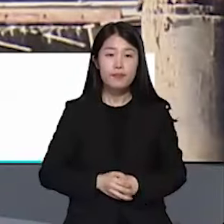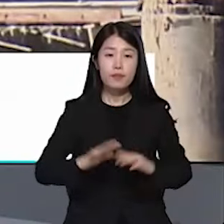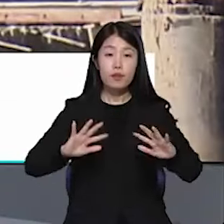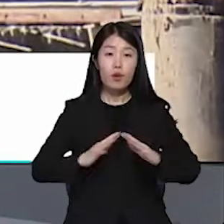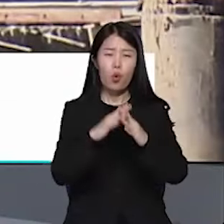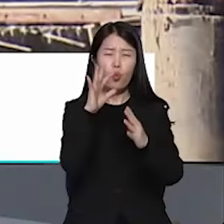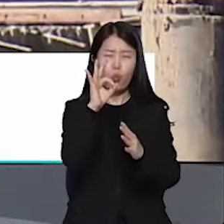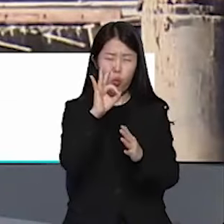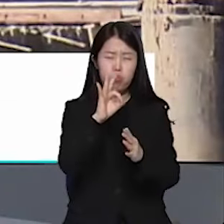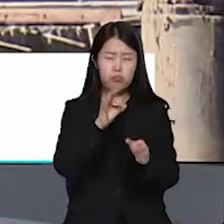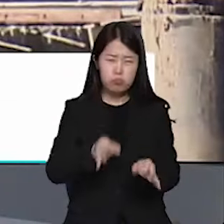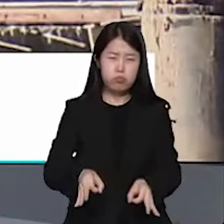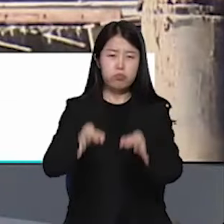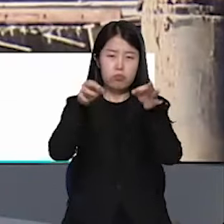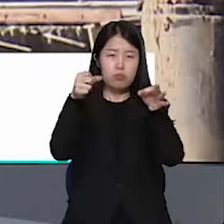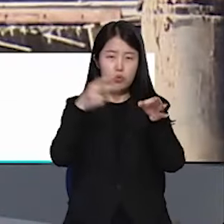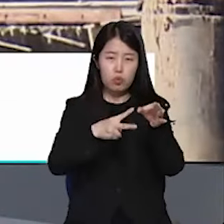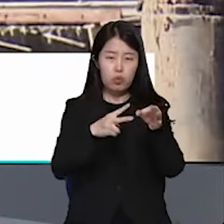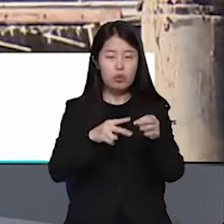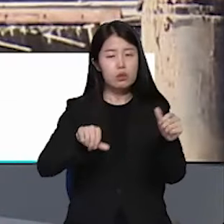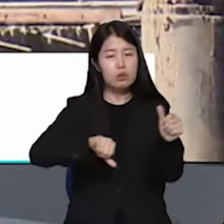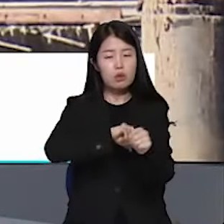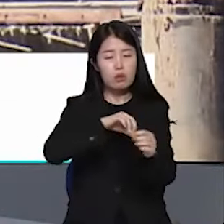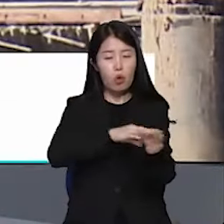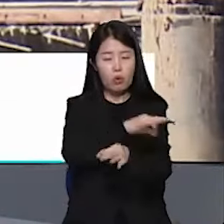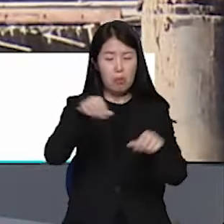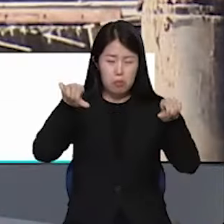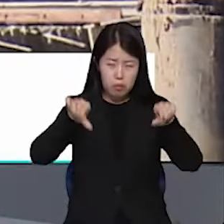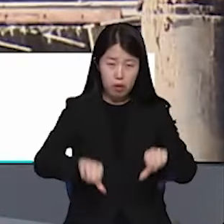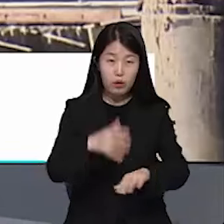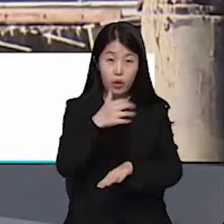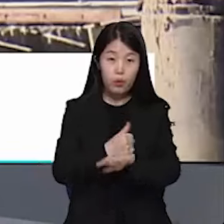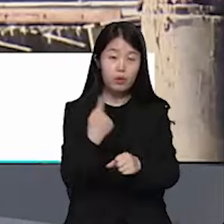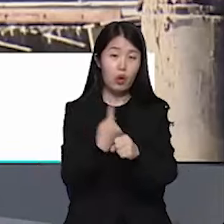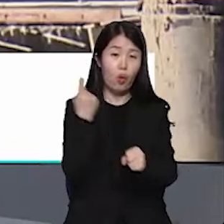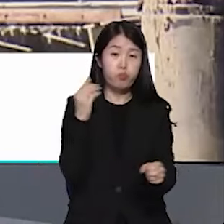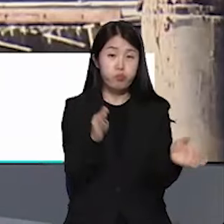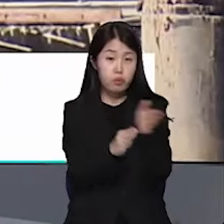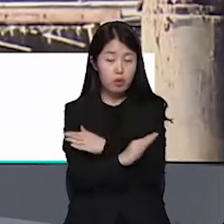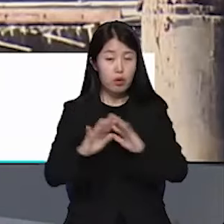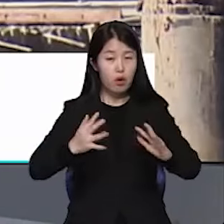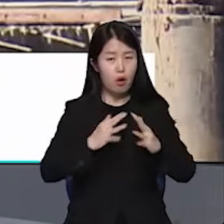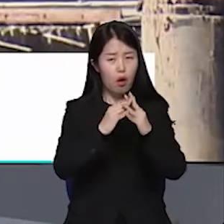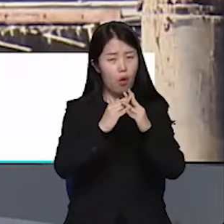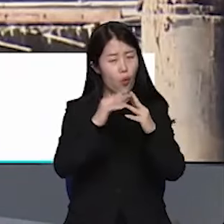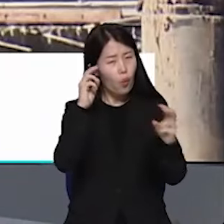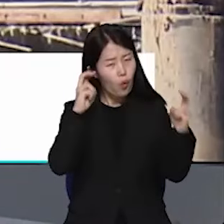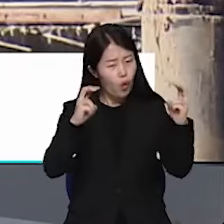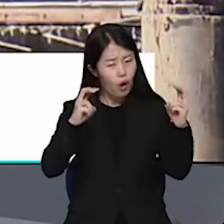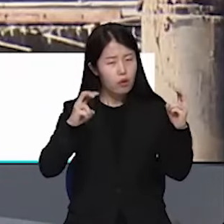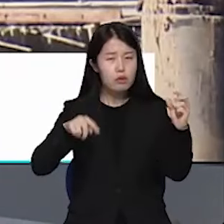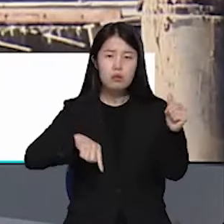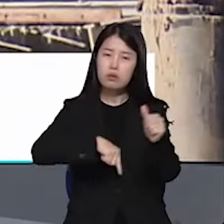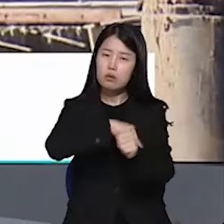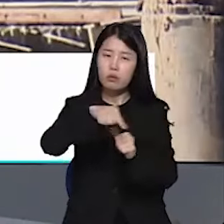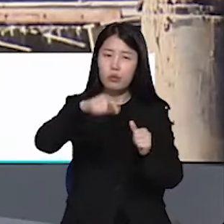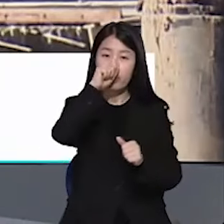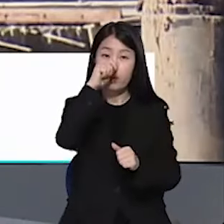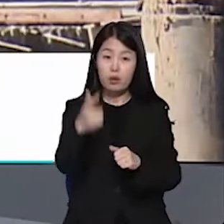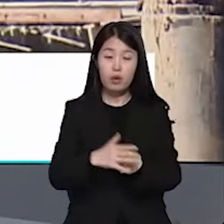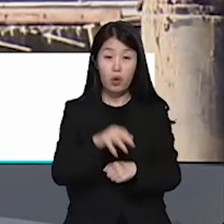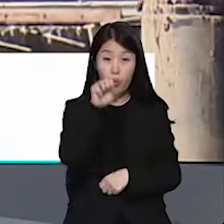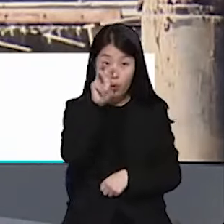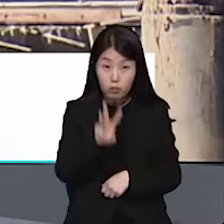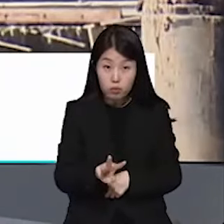공사비 증가와 건설 경기 위축 등의 영향으로 지난해부터 이어지고 있는 건설업계 위기가 심상치 않습니다 특히